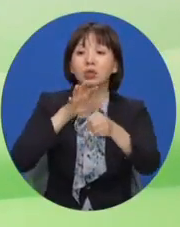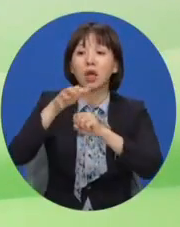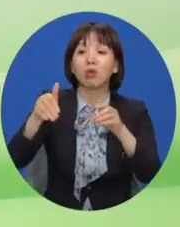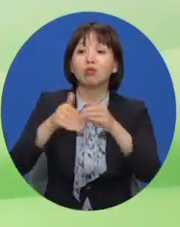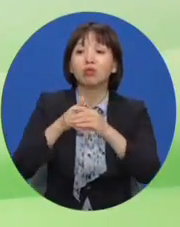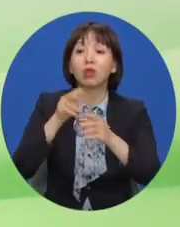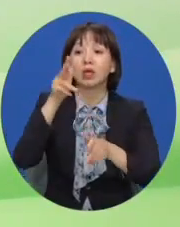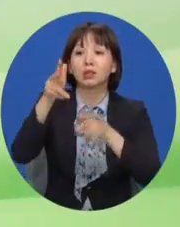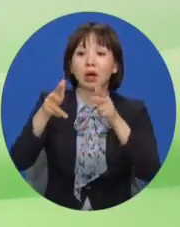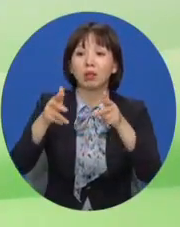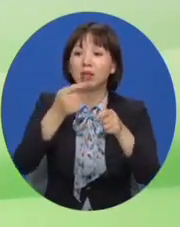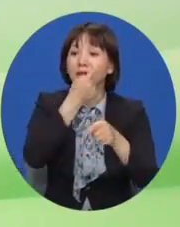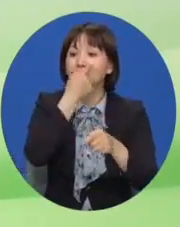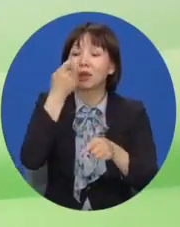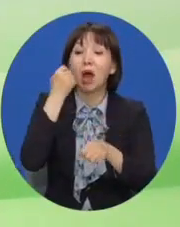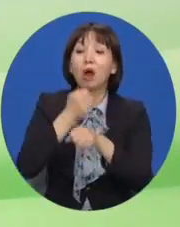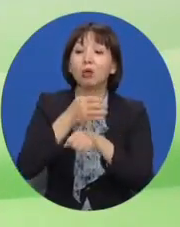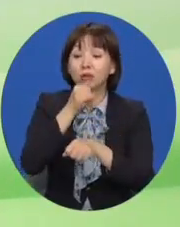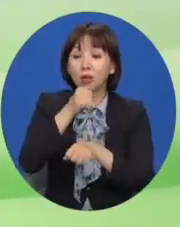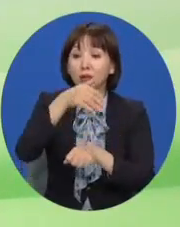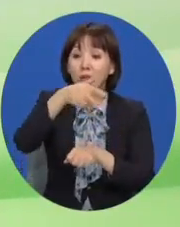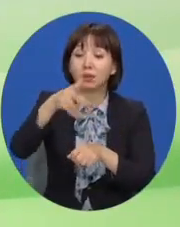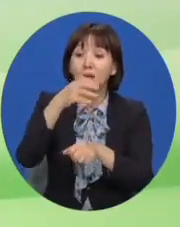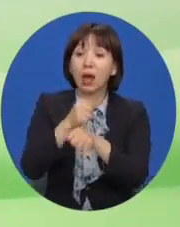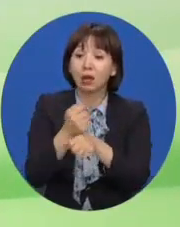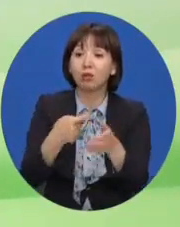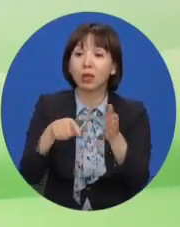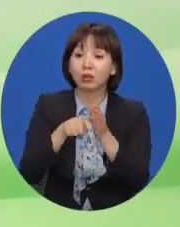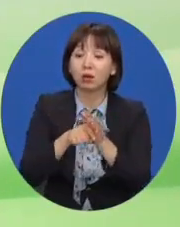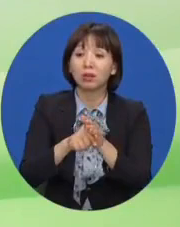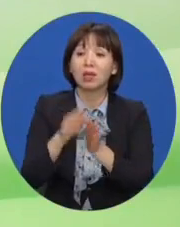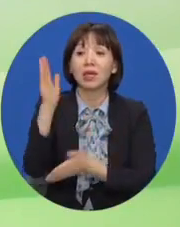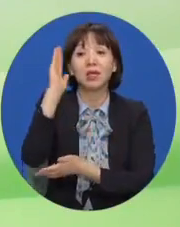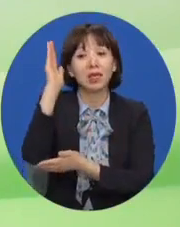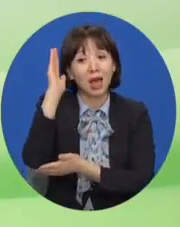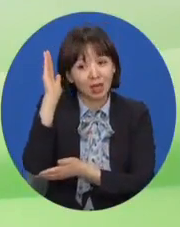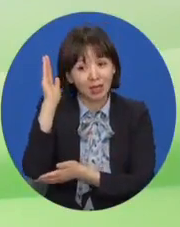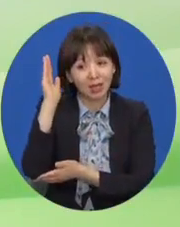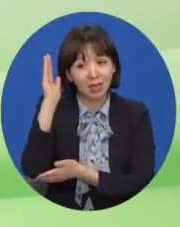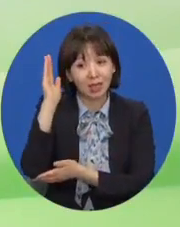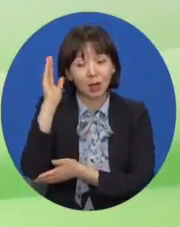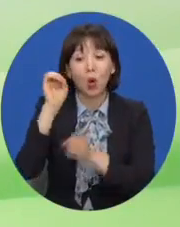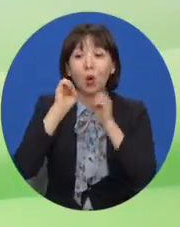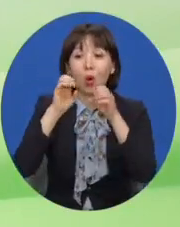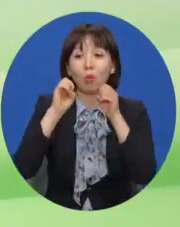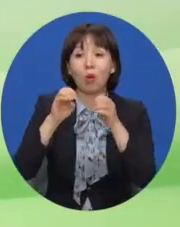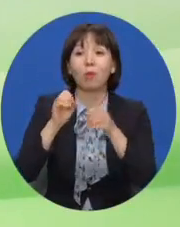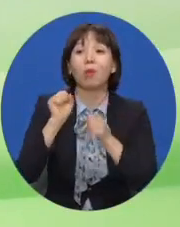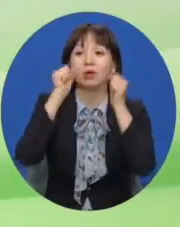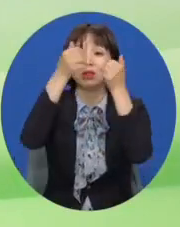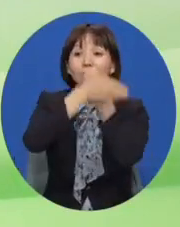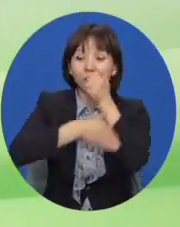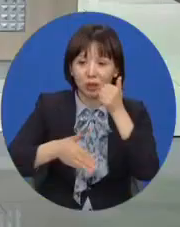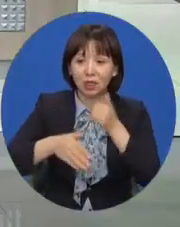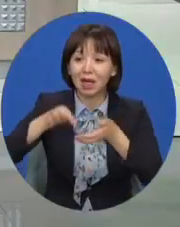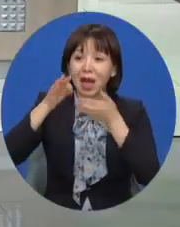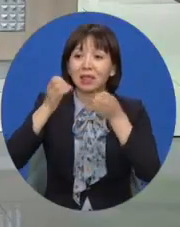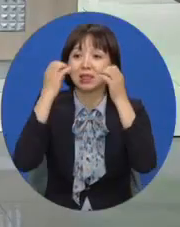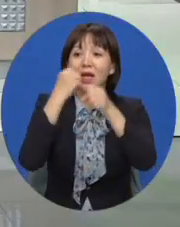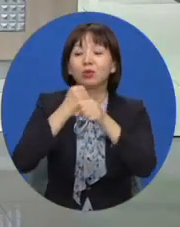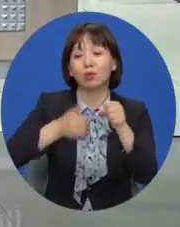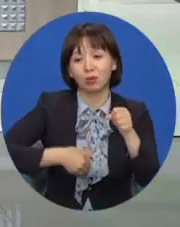이미 확증하고 있습니다. 우리 제천이 살려면 이런 스토리 마케팅 또 스포츠 마케팅 가치 창조를 해야 됩니다.